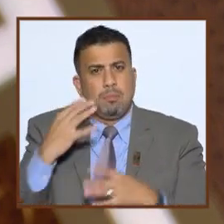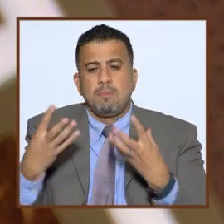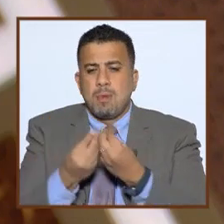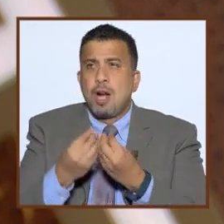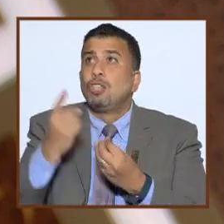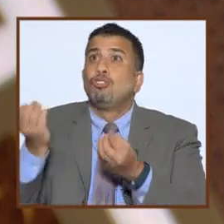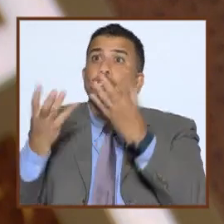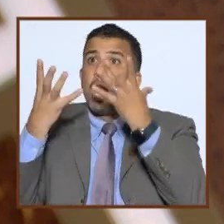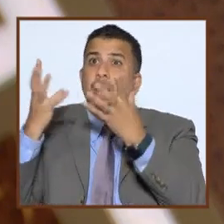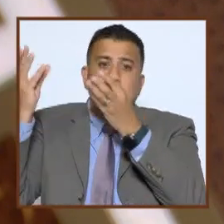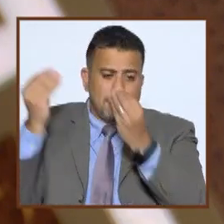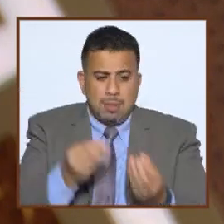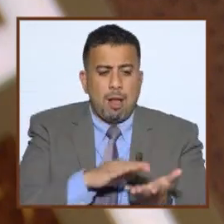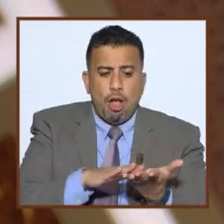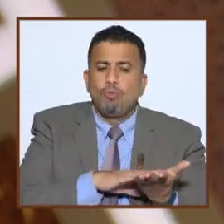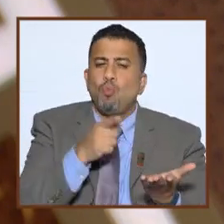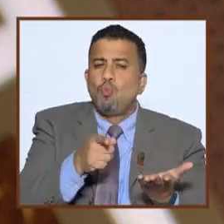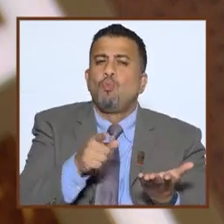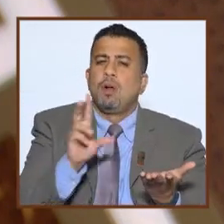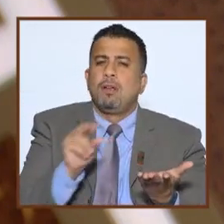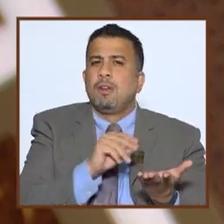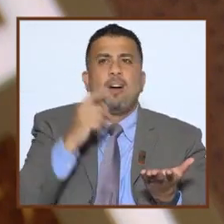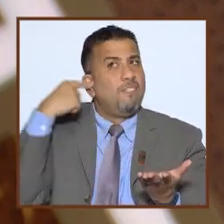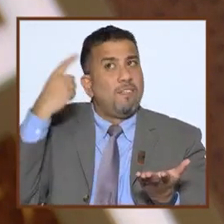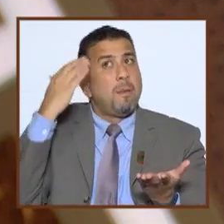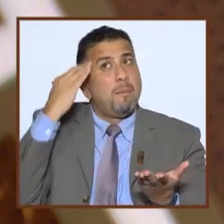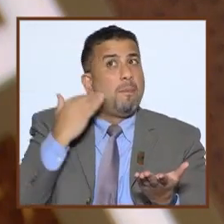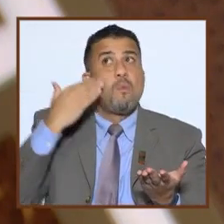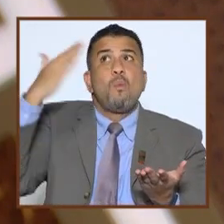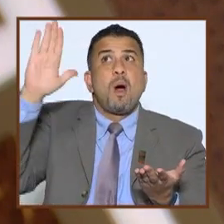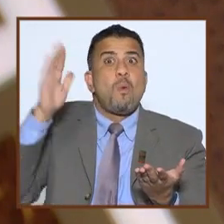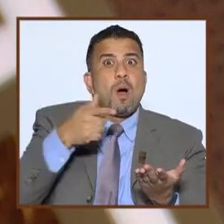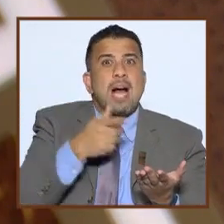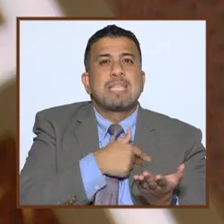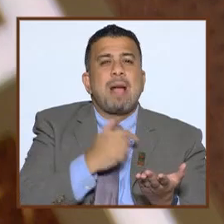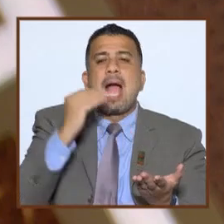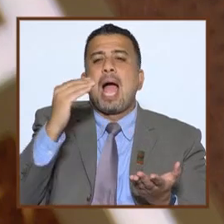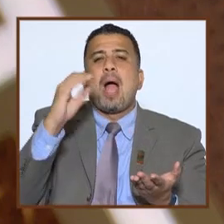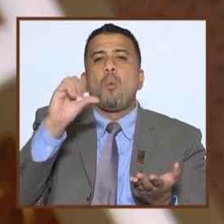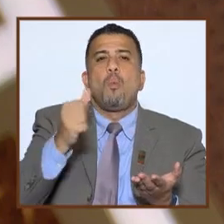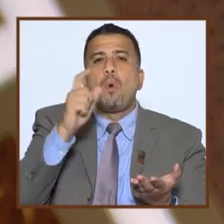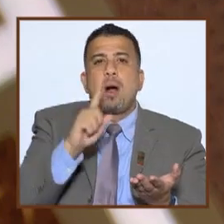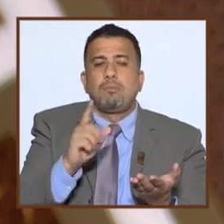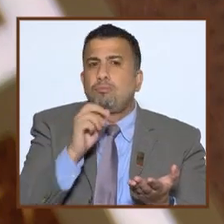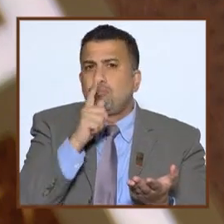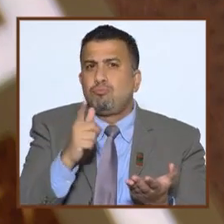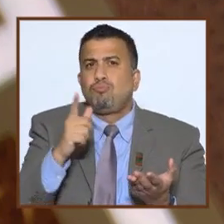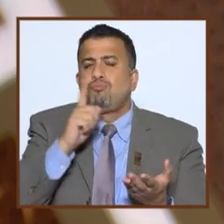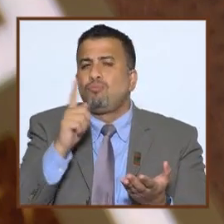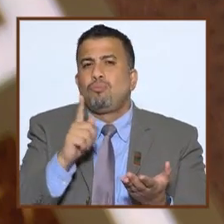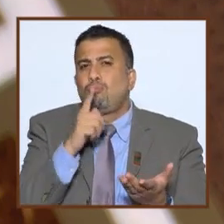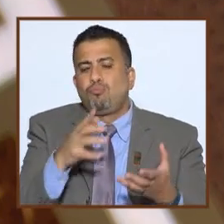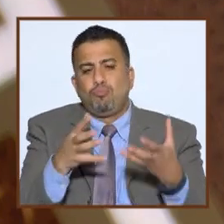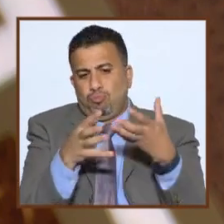هي التي نزلت معه وقيل بان لما نزل تفرق فيعني